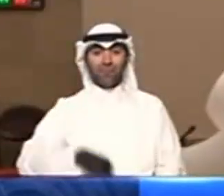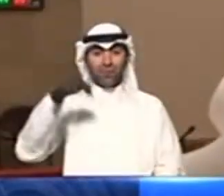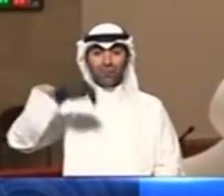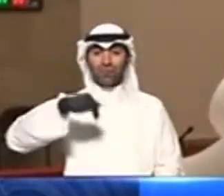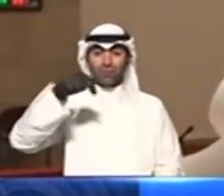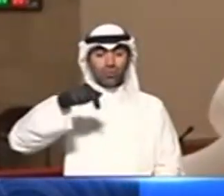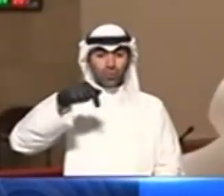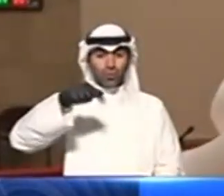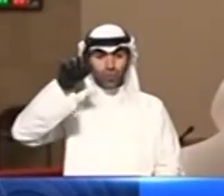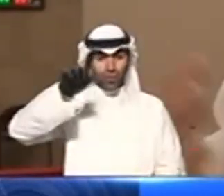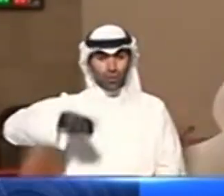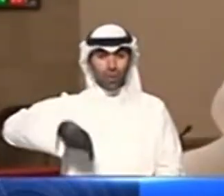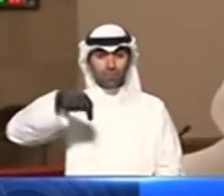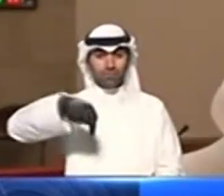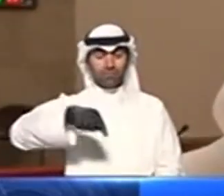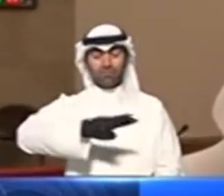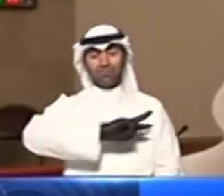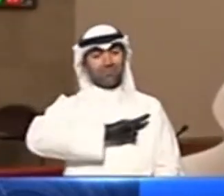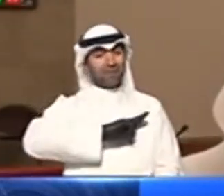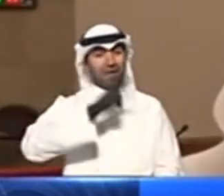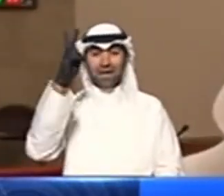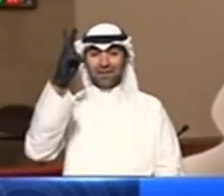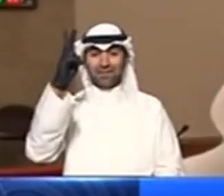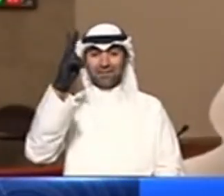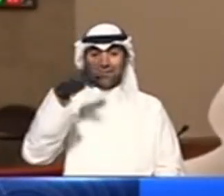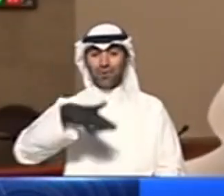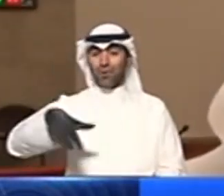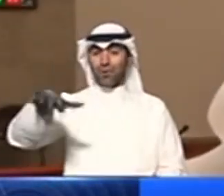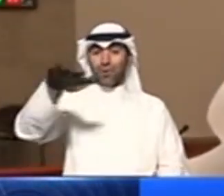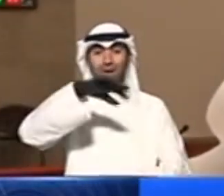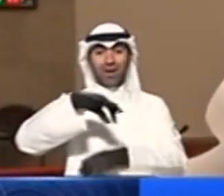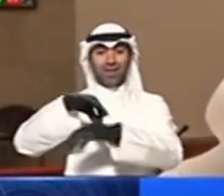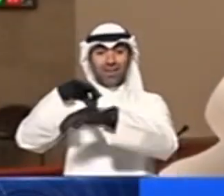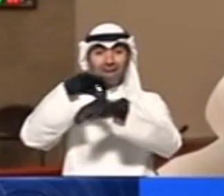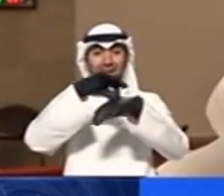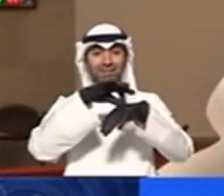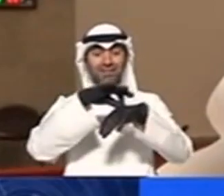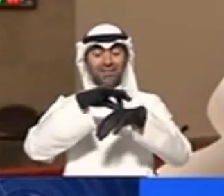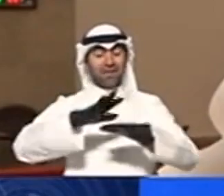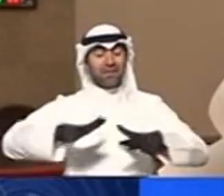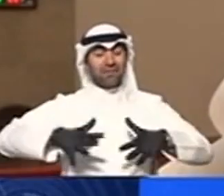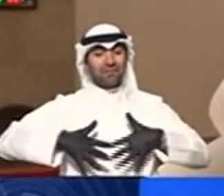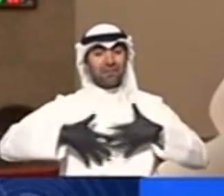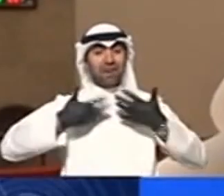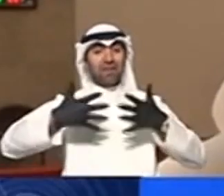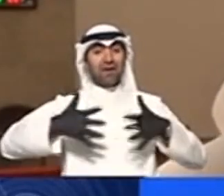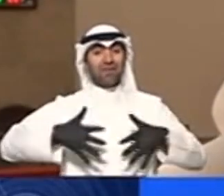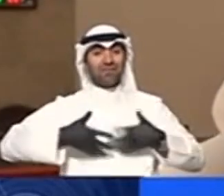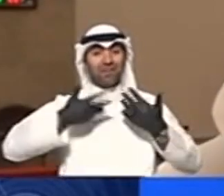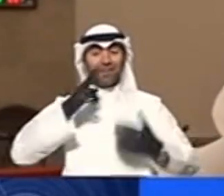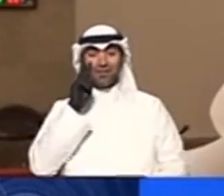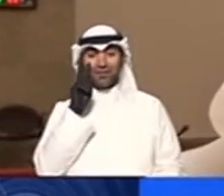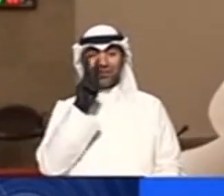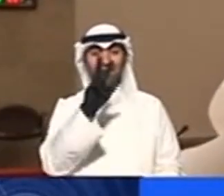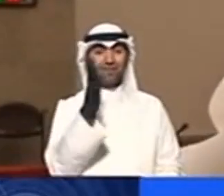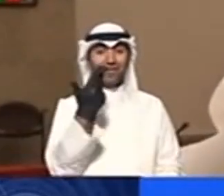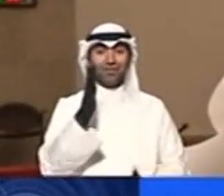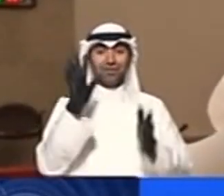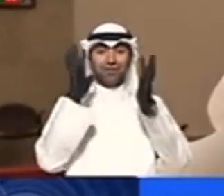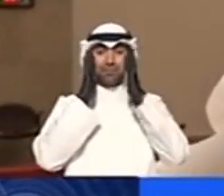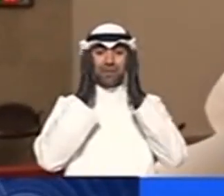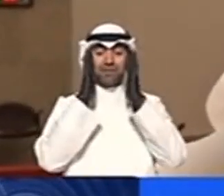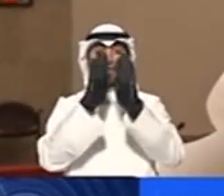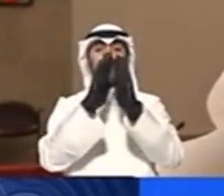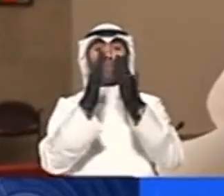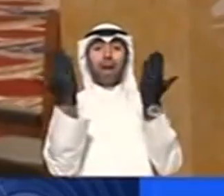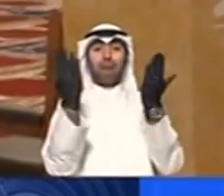الكويت، حيث عمت الفرحة لدى جميع أهالي الكويت بعودتهم إلى المساجد وأداء